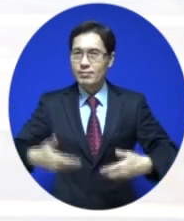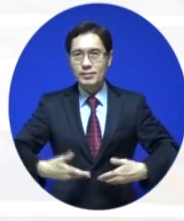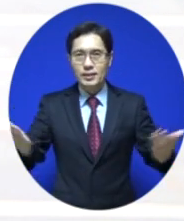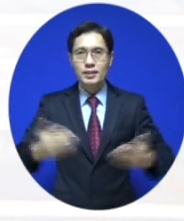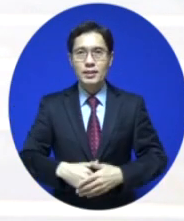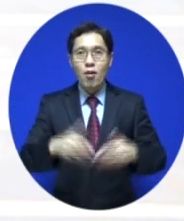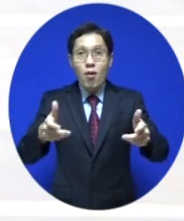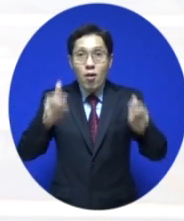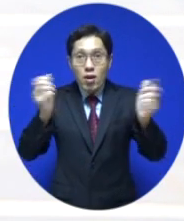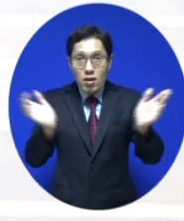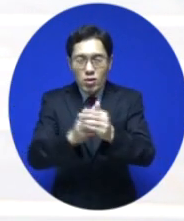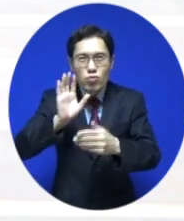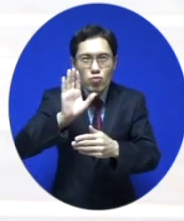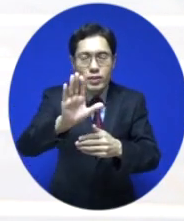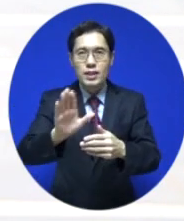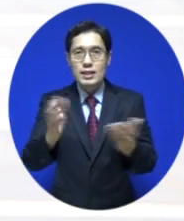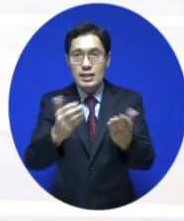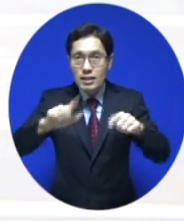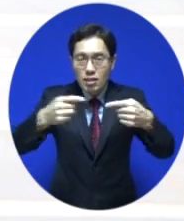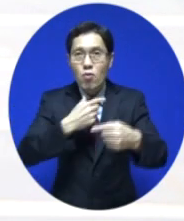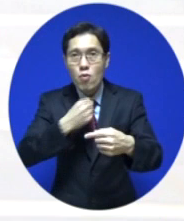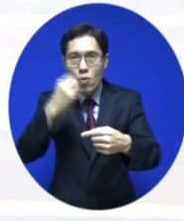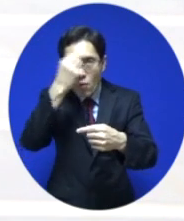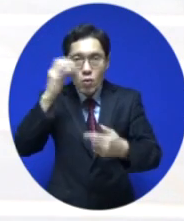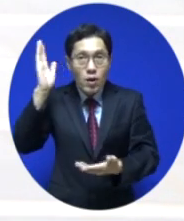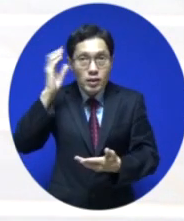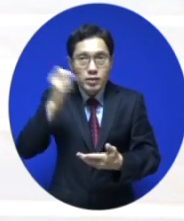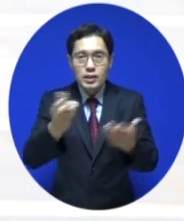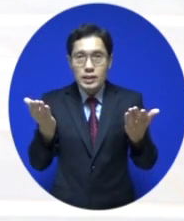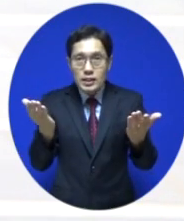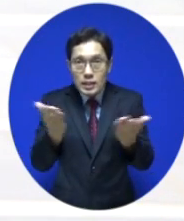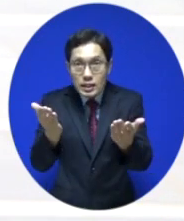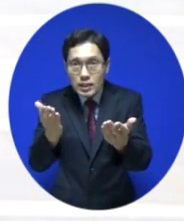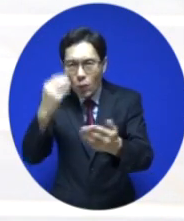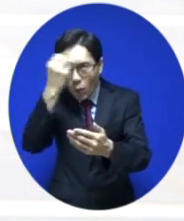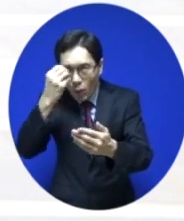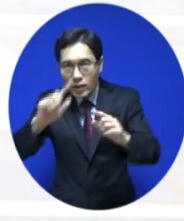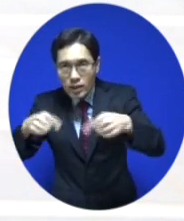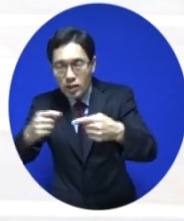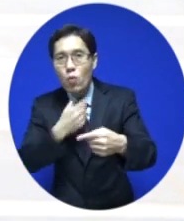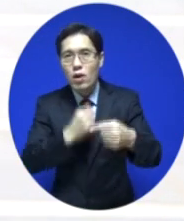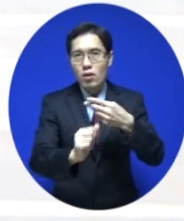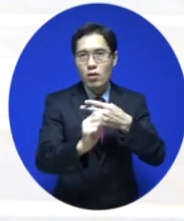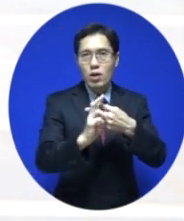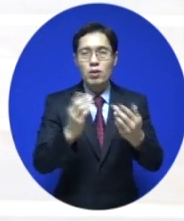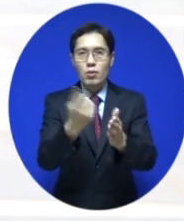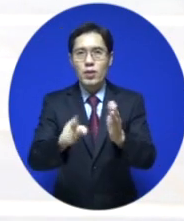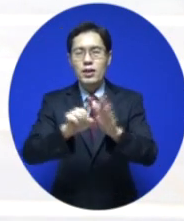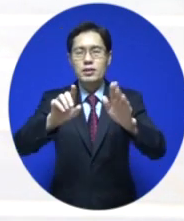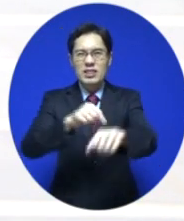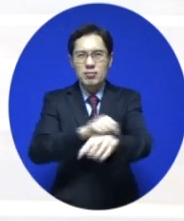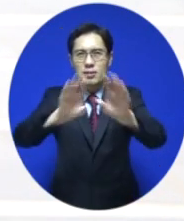없겠죠? 졸업 후 바로 취업을 원하는 고등학생들을 위한, 그리고 고등학교를 진학하는 우리 중학생들을 위한 아주 특별한